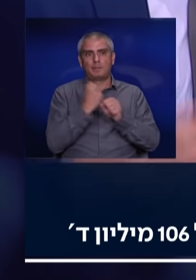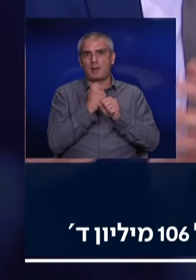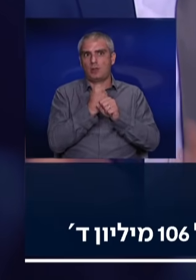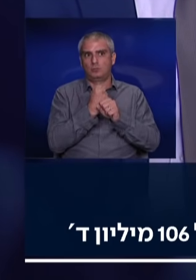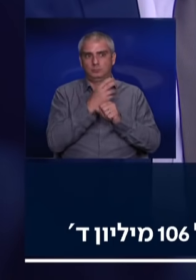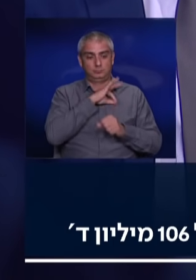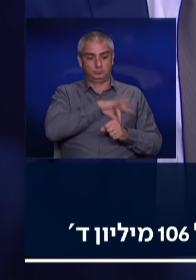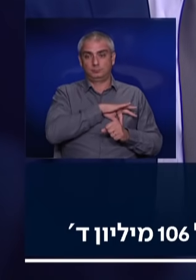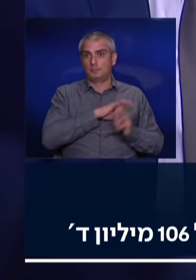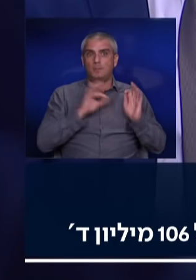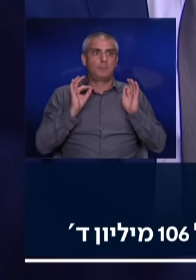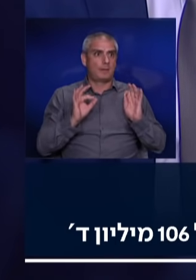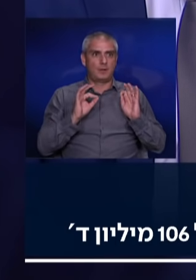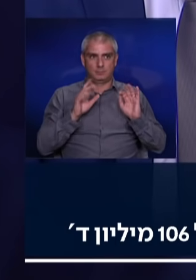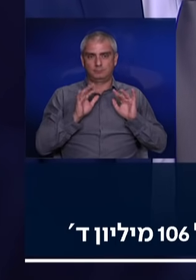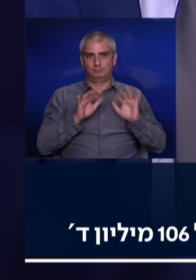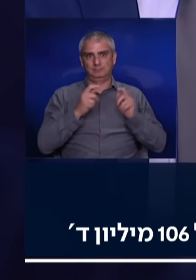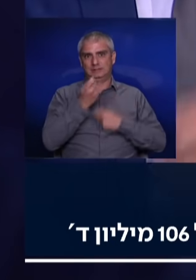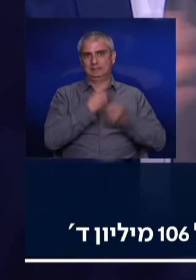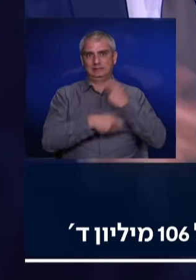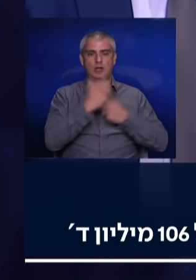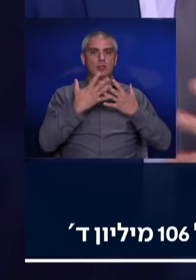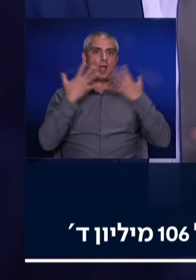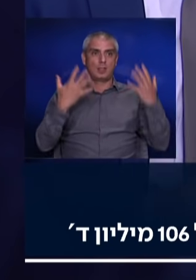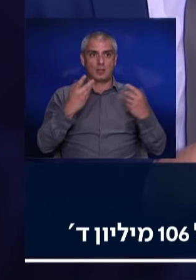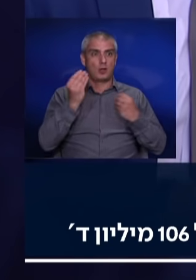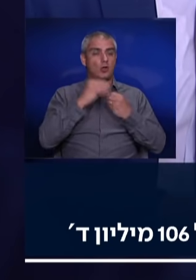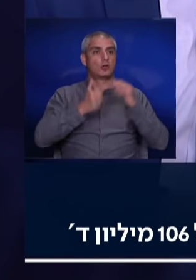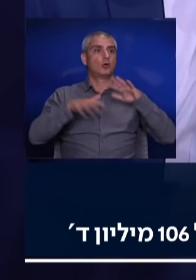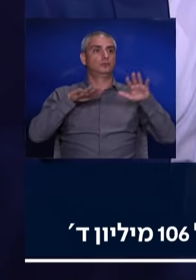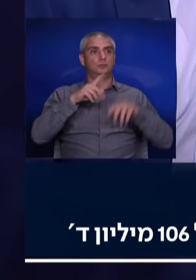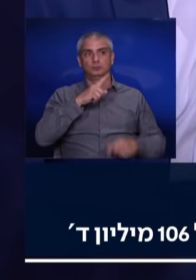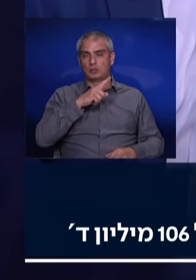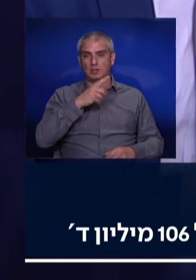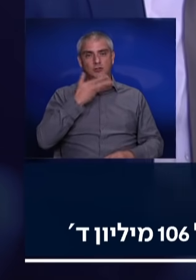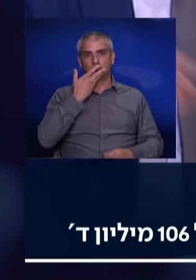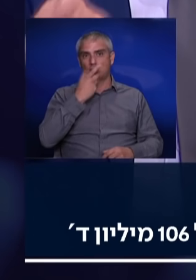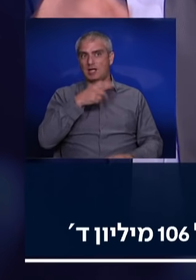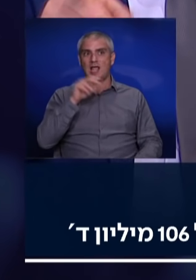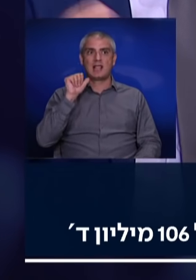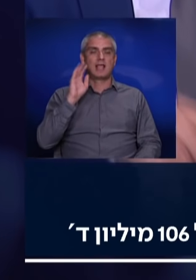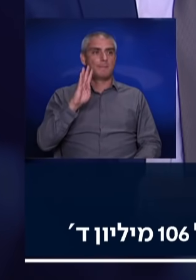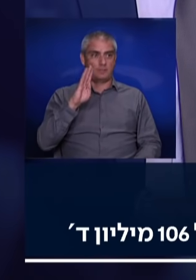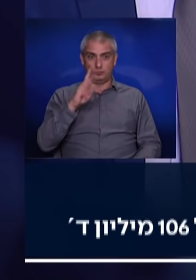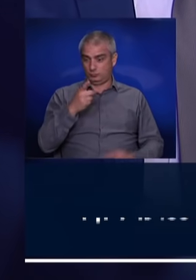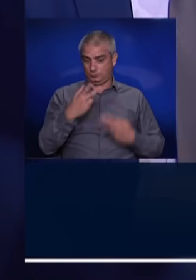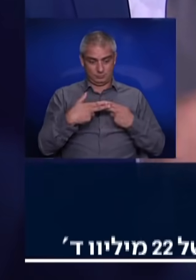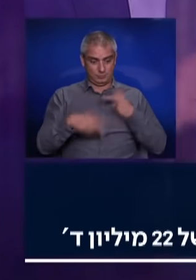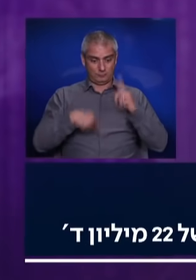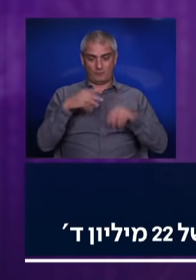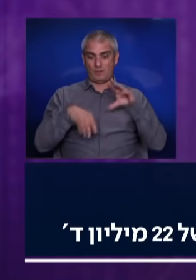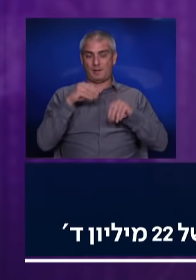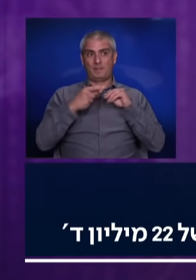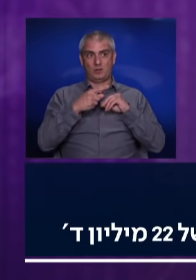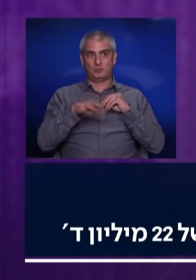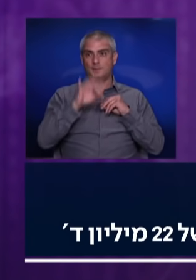שמניבה לו באמת את אותן עסקאות ענק. עוד ראש ממשלת צ'כיה, אנדרי בביש, שעומד לבחירות בשבוע הבא,